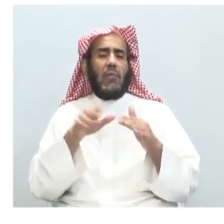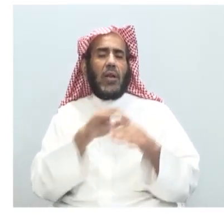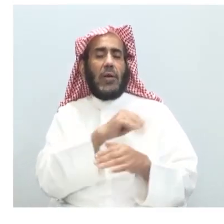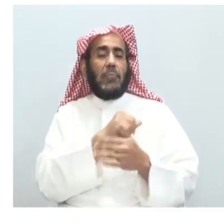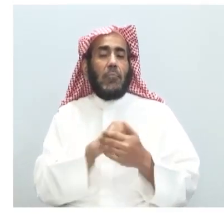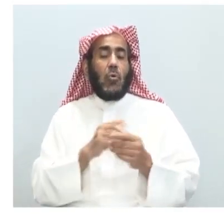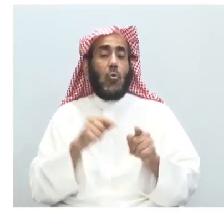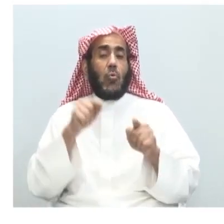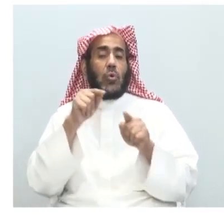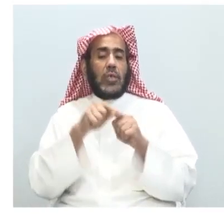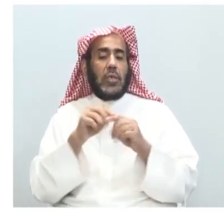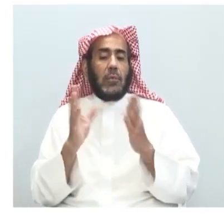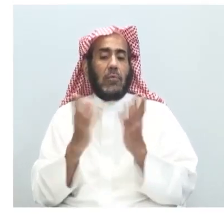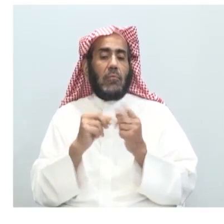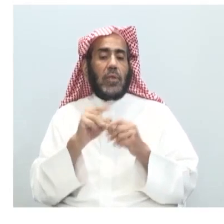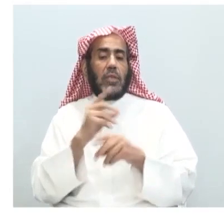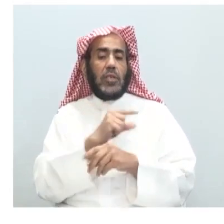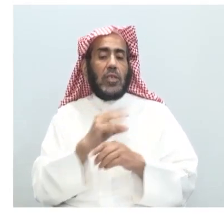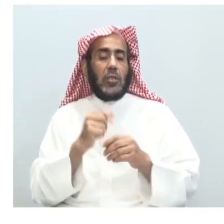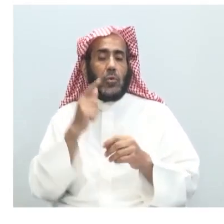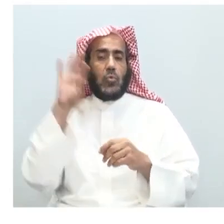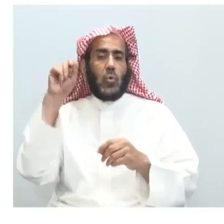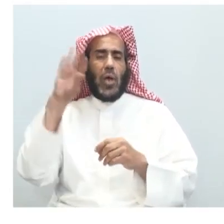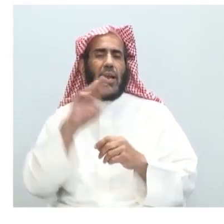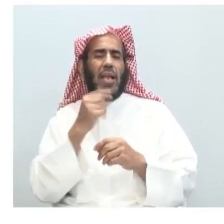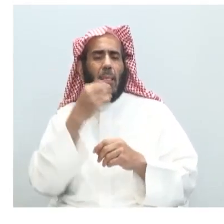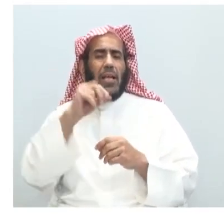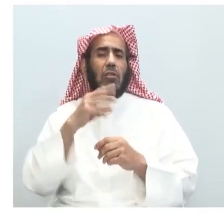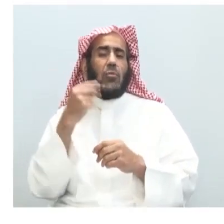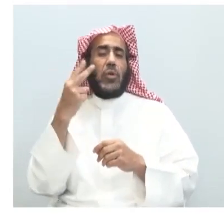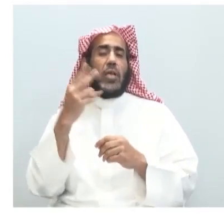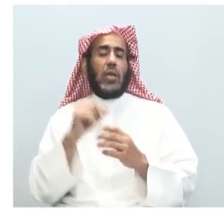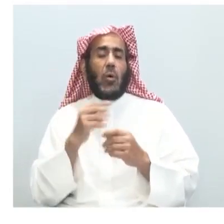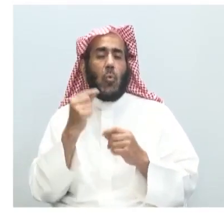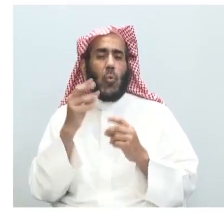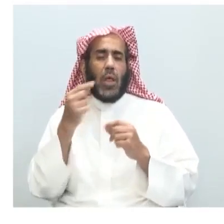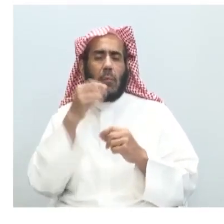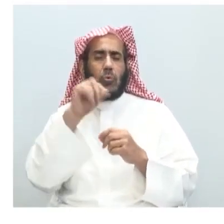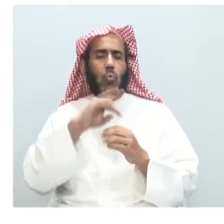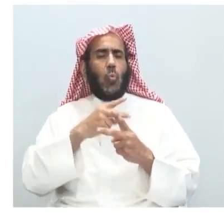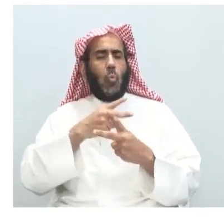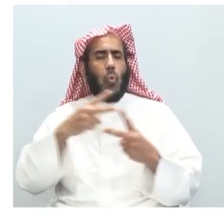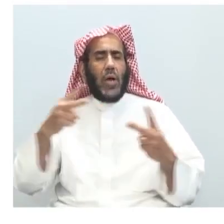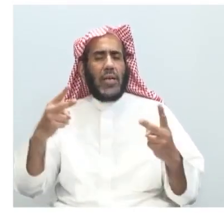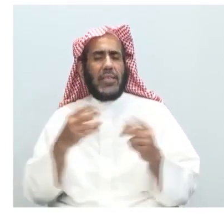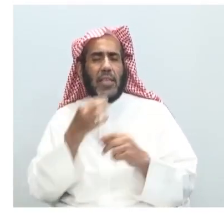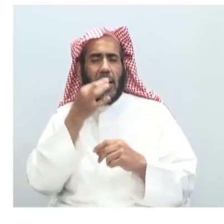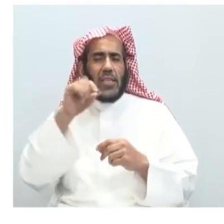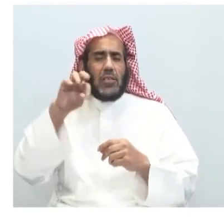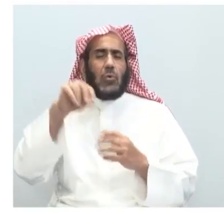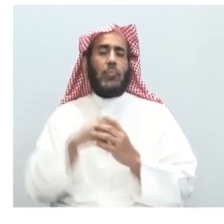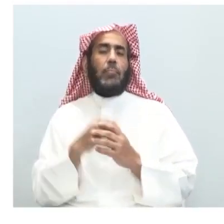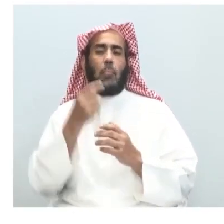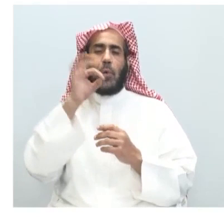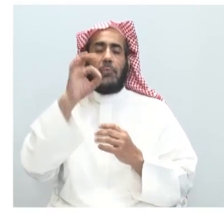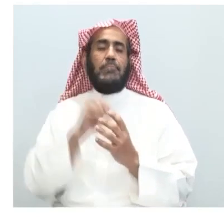وصلنا في مفرداتنا الجديده للسكريات الثنائيه والسكريات عديده التسكر